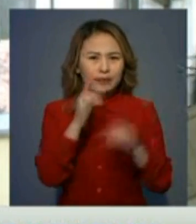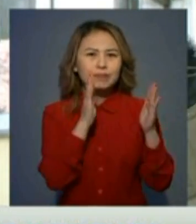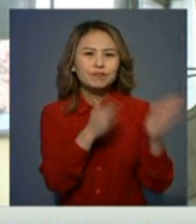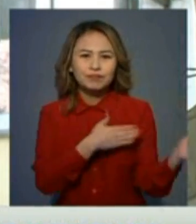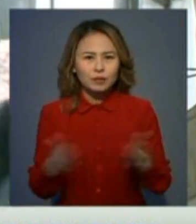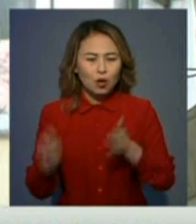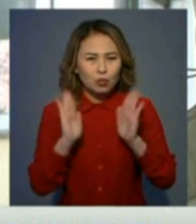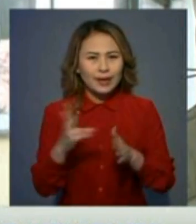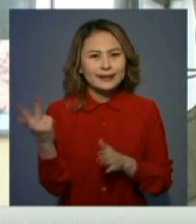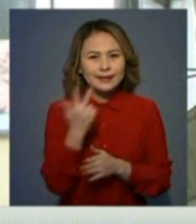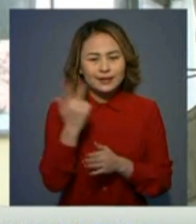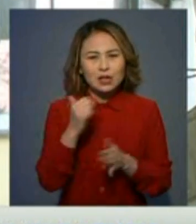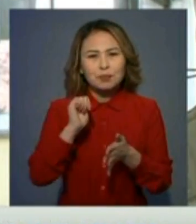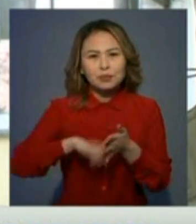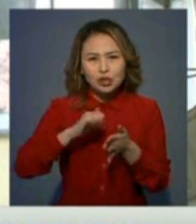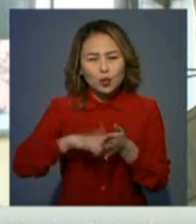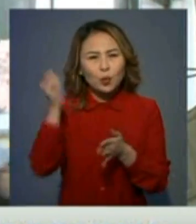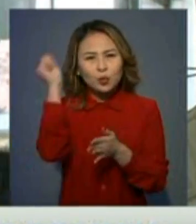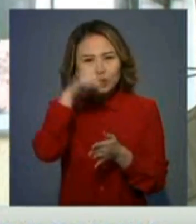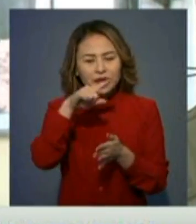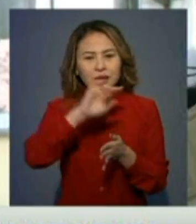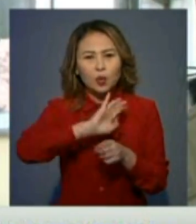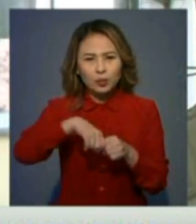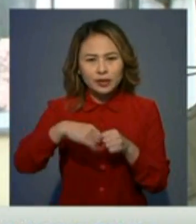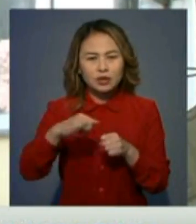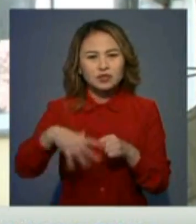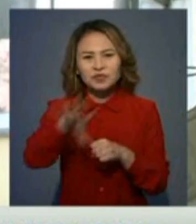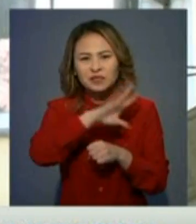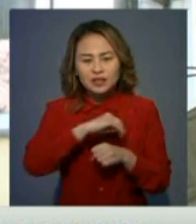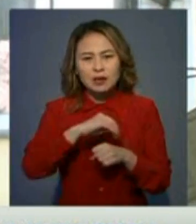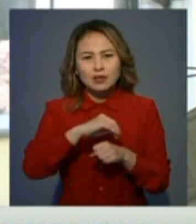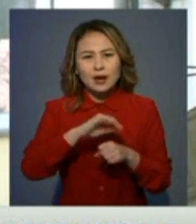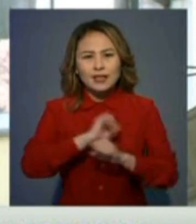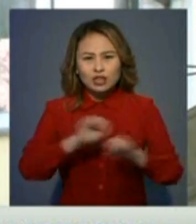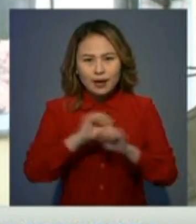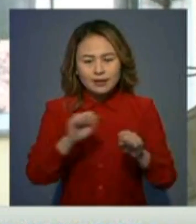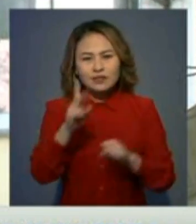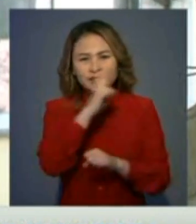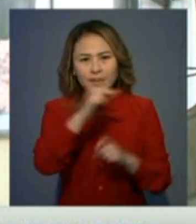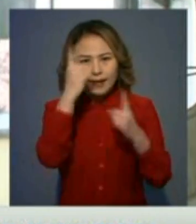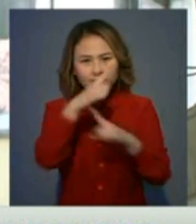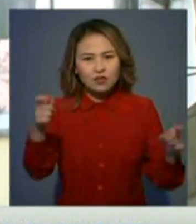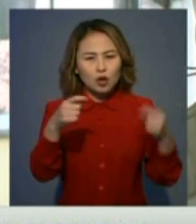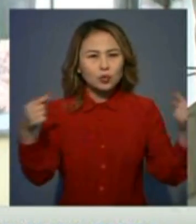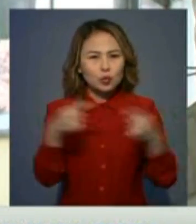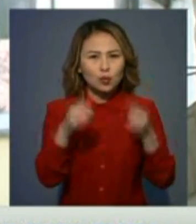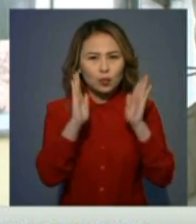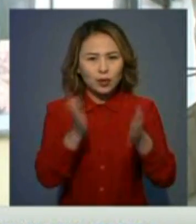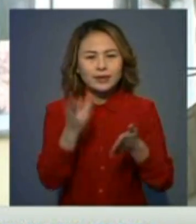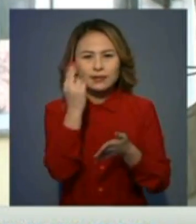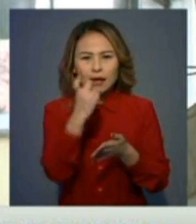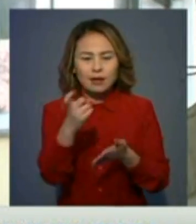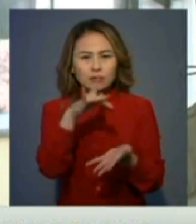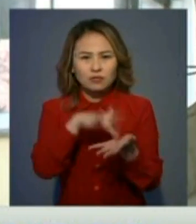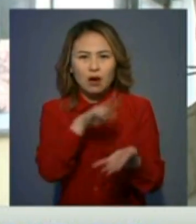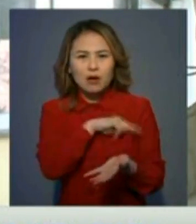қосамыз. Үшіншіден апаттың себебін анықтап, салдарын жоямыз. Қазір барлық жерде тарап жатқан жарылыс болды деген ақпарат шындыққа жанаспайды. Цехтағы құбыр